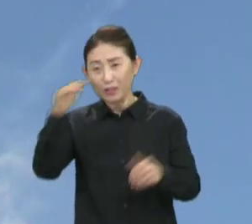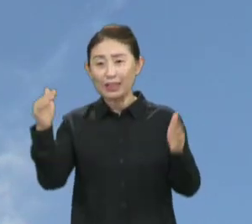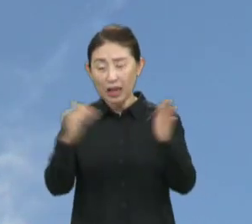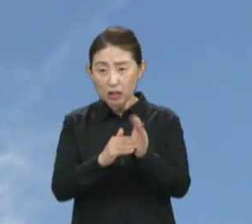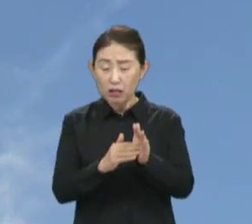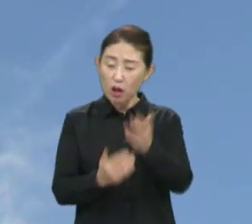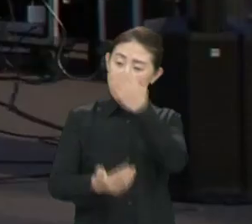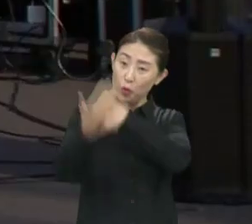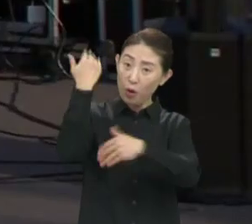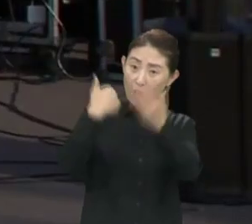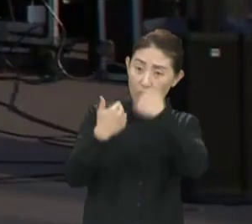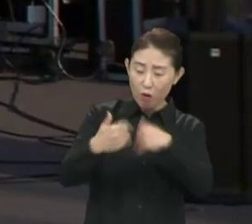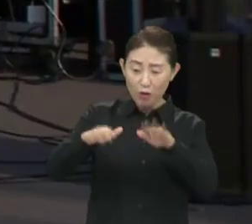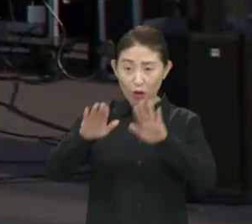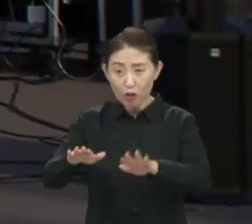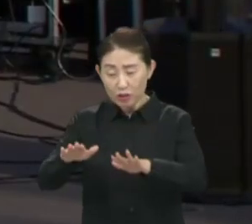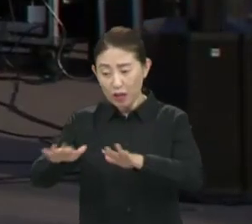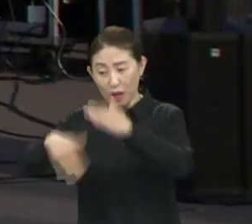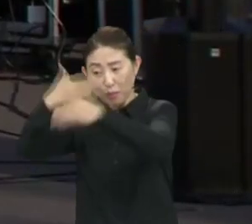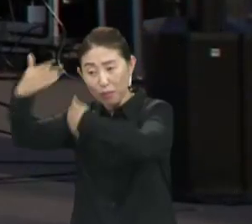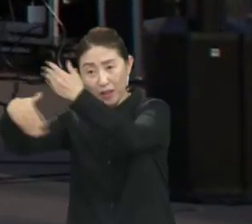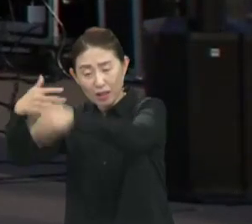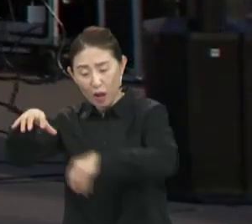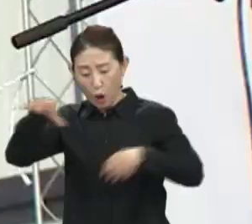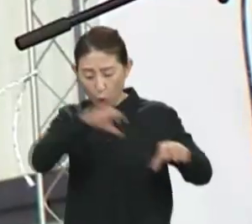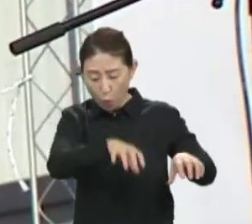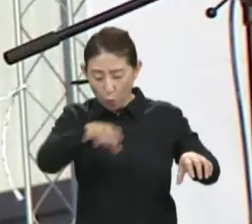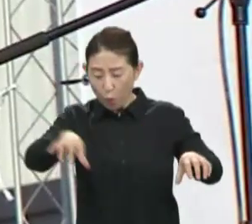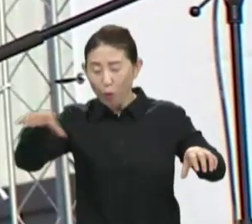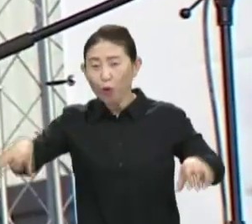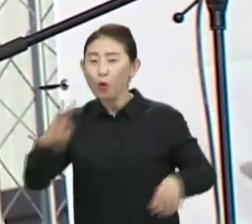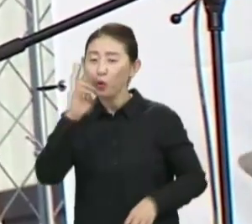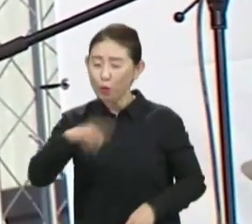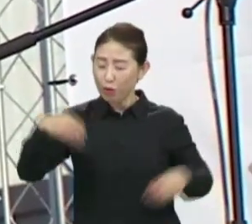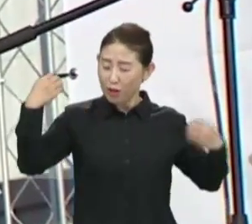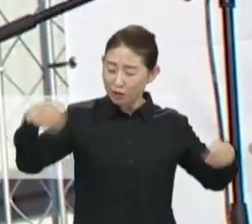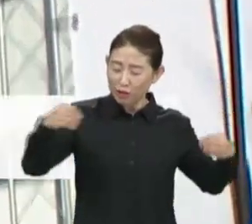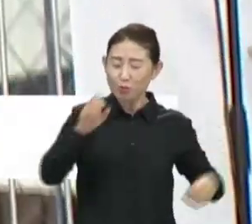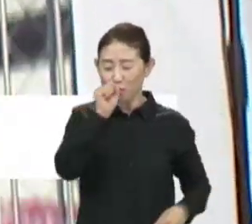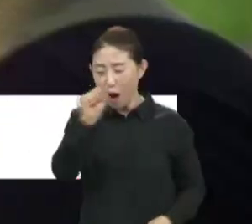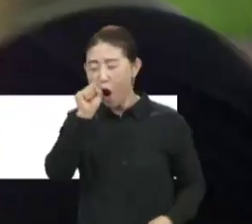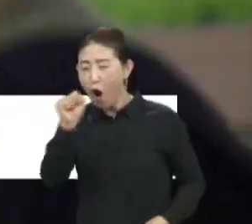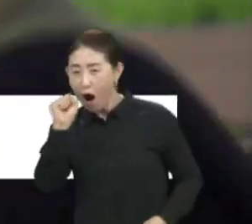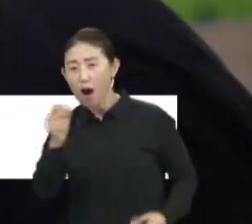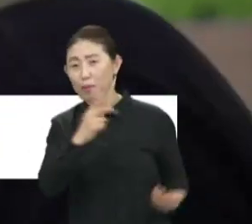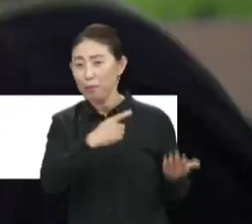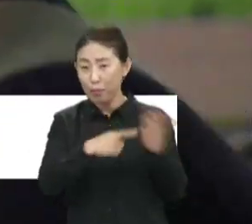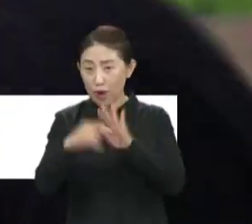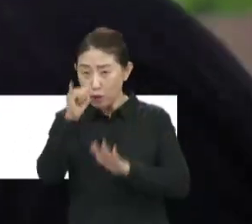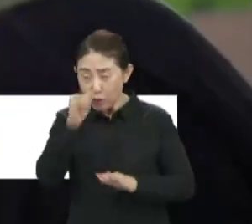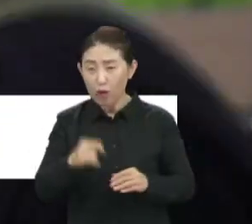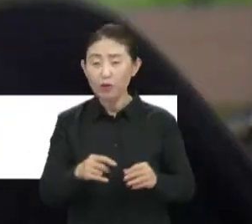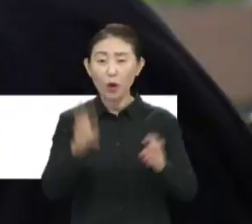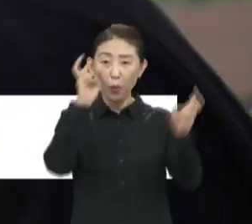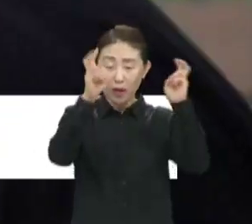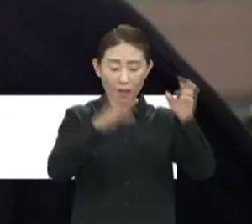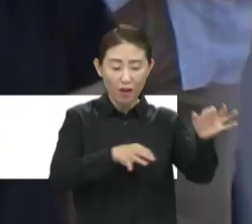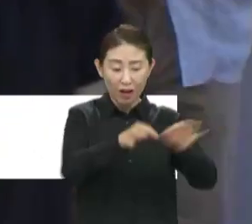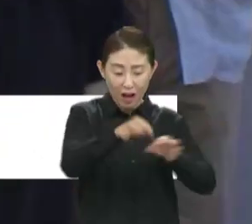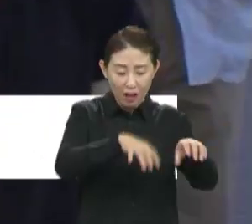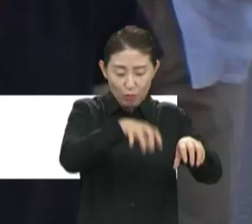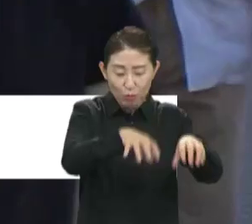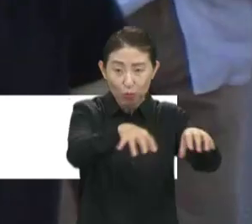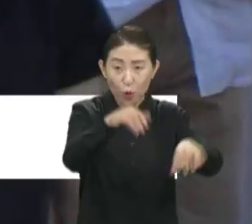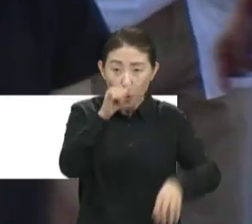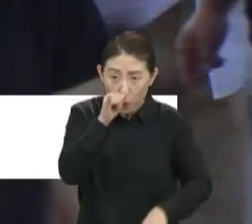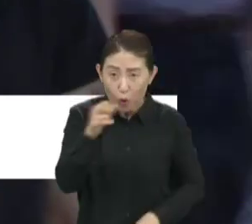현재, 미래존에서 각종 문화예술 공연이 펼쳐지게 됩니다. 볼거리뿐 아니라 지역 기업들의 팝업 스토어와 원도심 상인회가